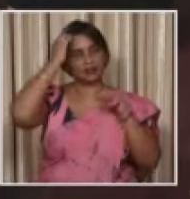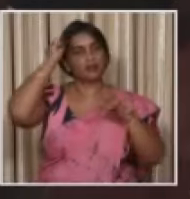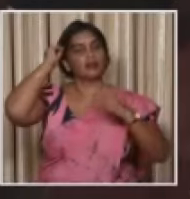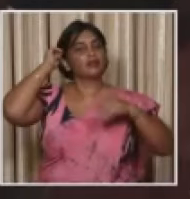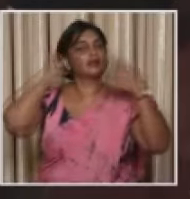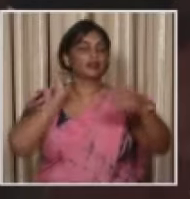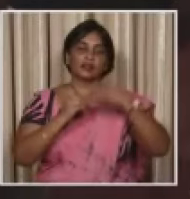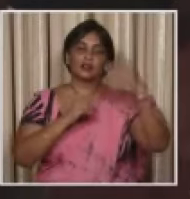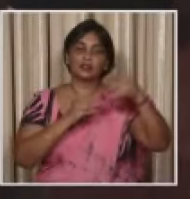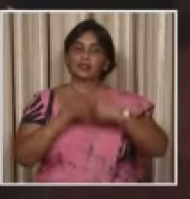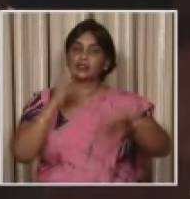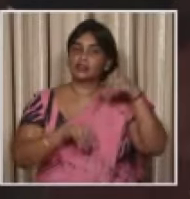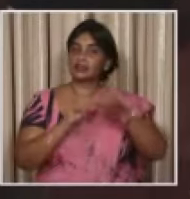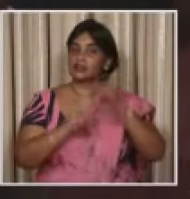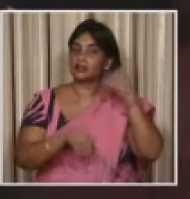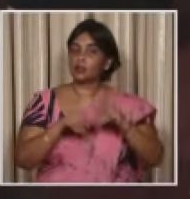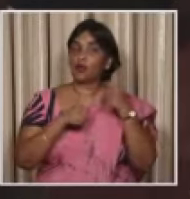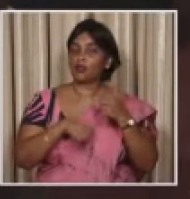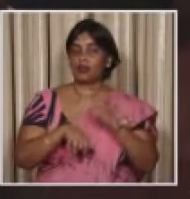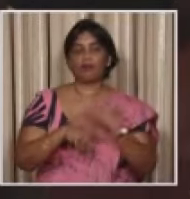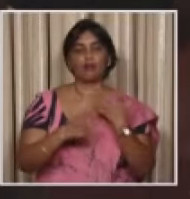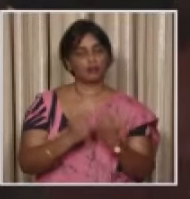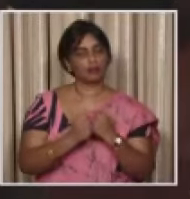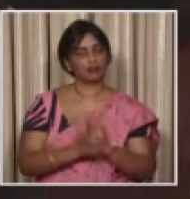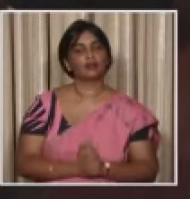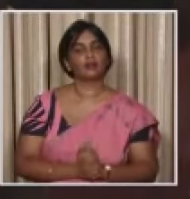මීළඟ ජනාධිපතිවරණයට ඉස්සෙල්ලා ජනතාවට හොඳ අවස්ථාවක් ලැබෙනවා